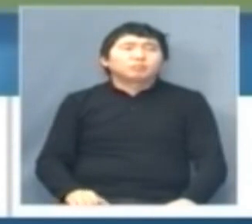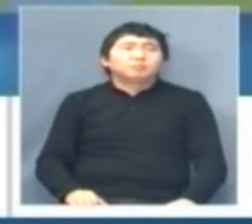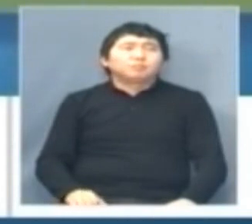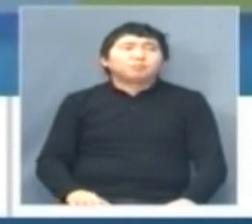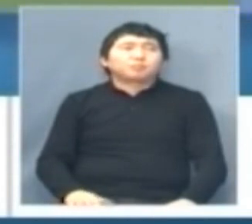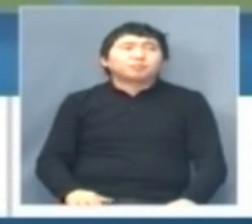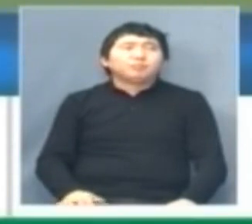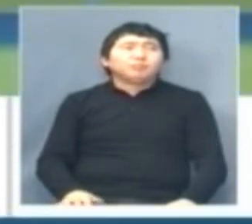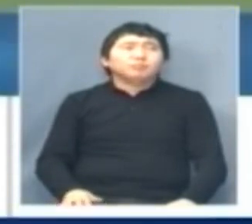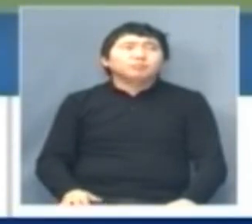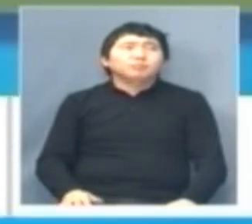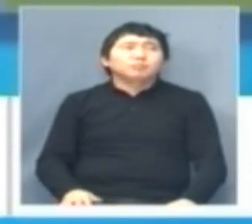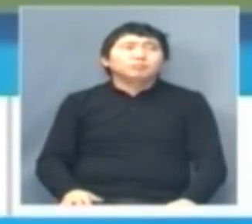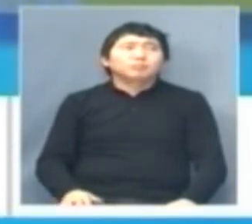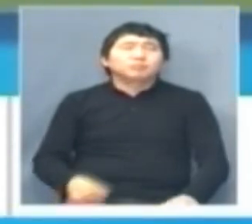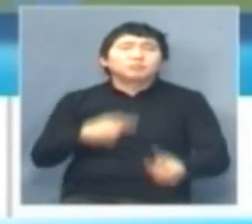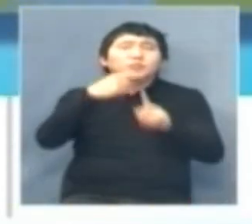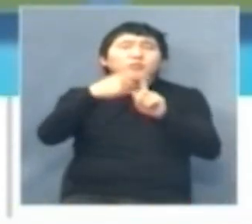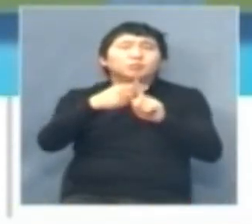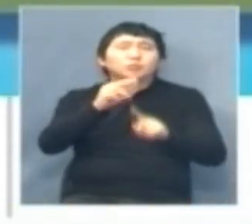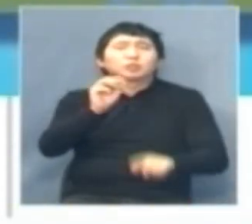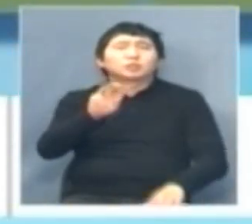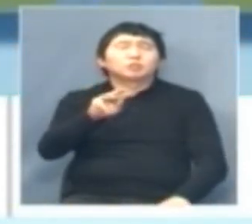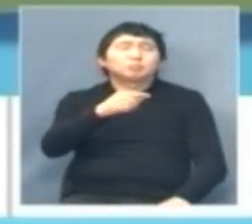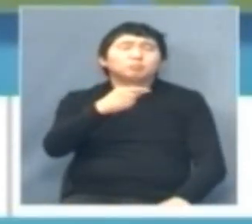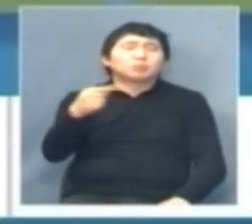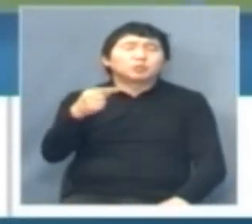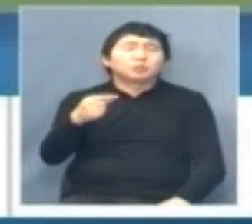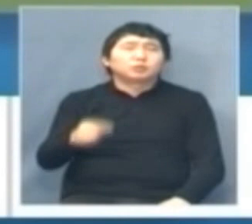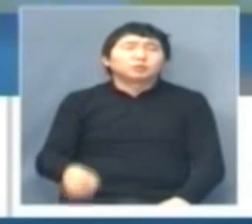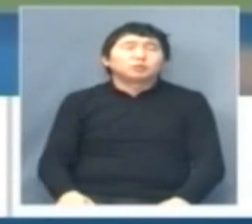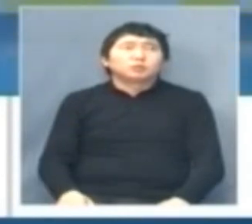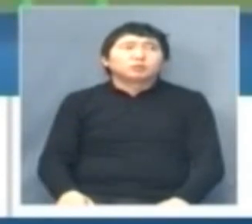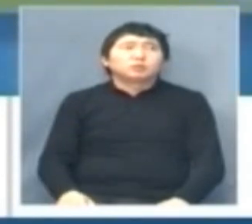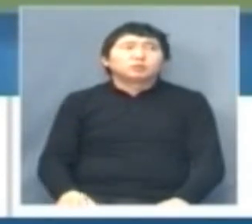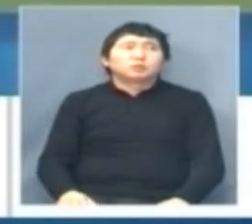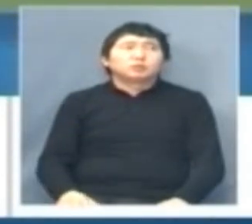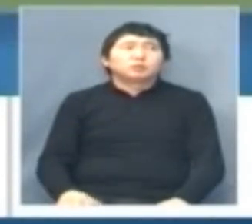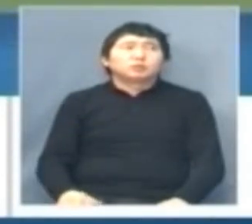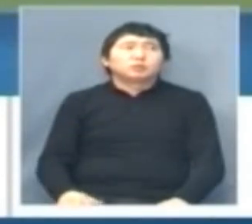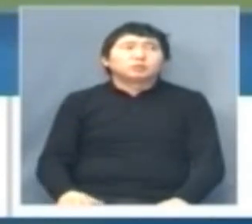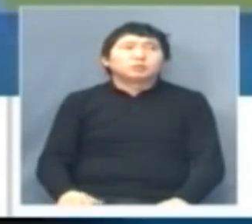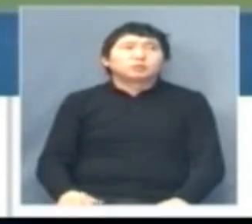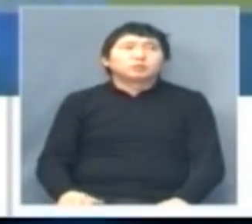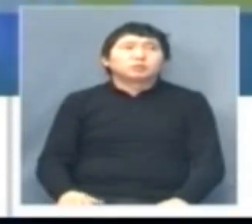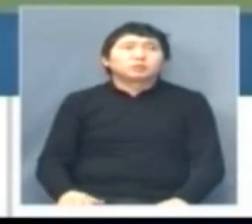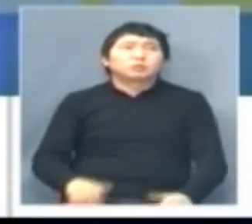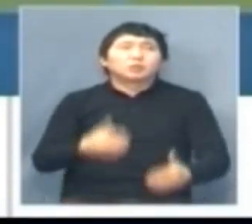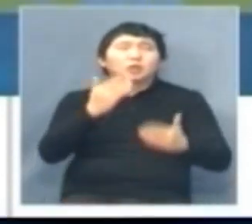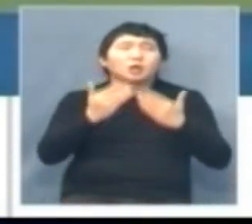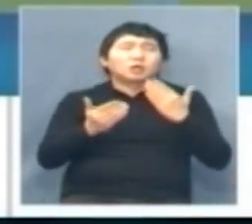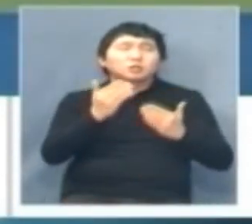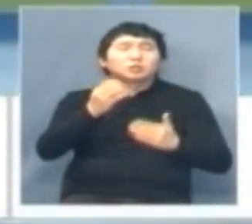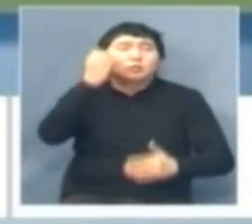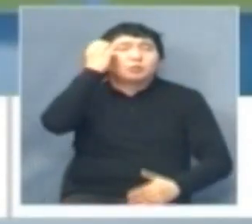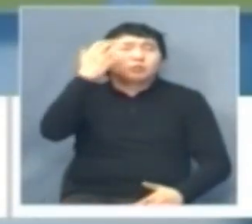допустим, плюс, чем минус. Но опять же, кто-то воспримет, скорее всего, негативно это. Если это воспитанная собака, то